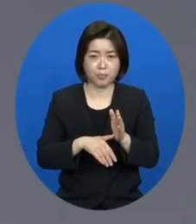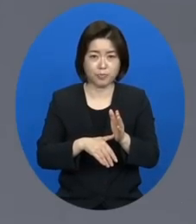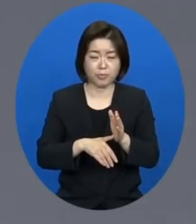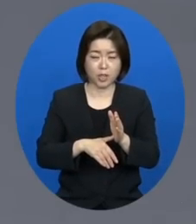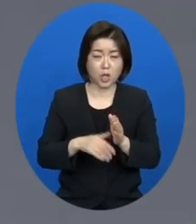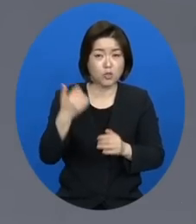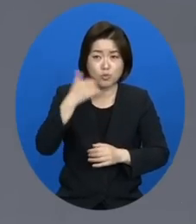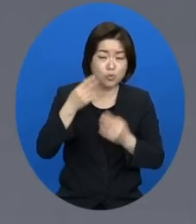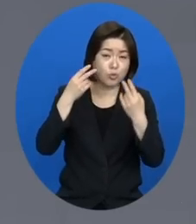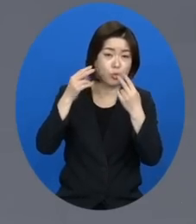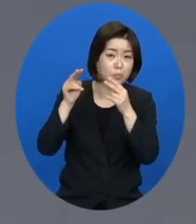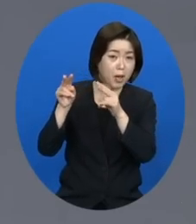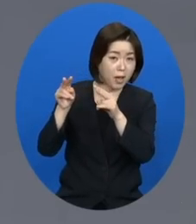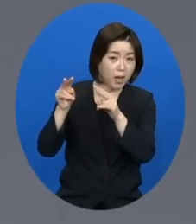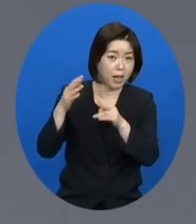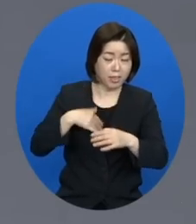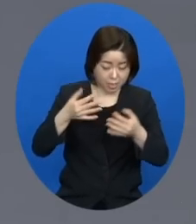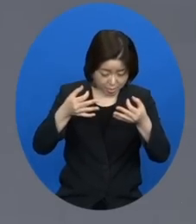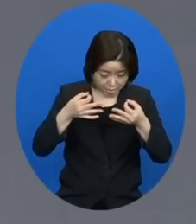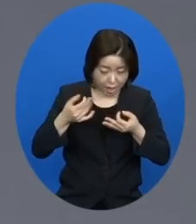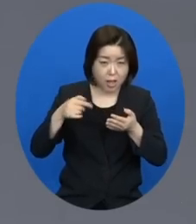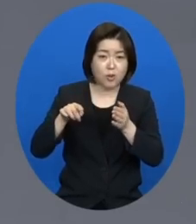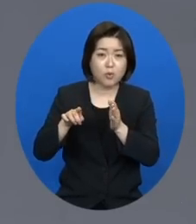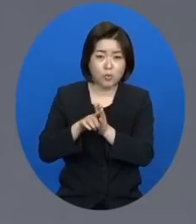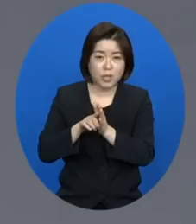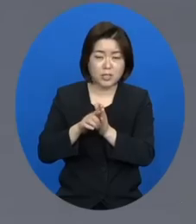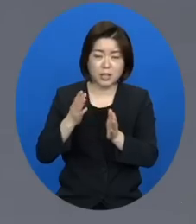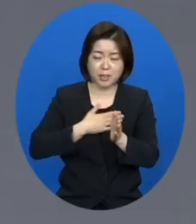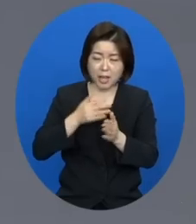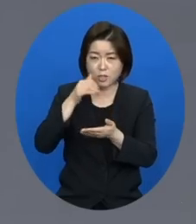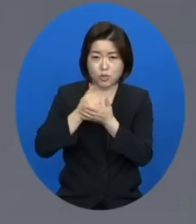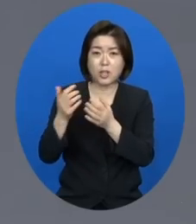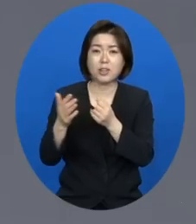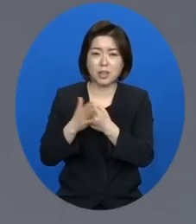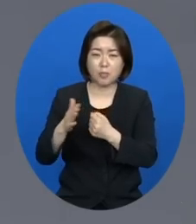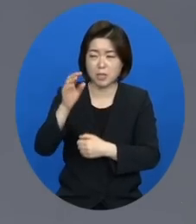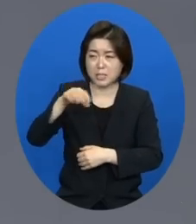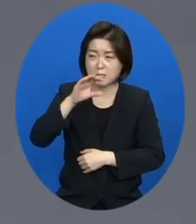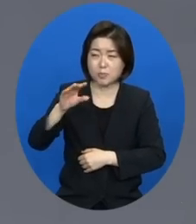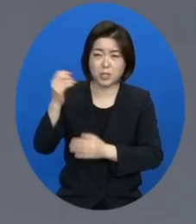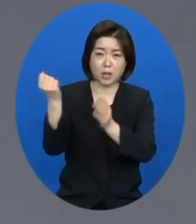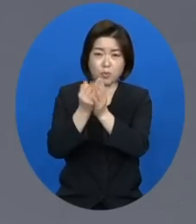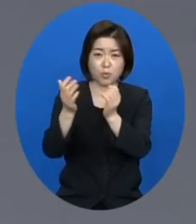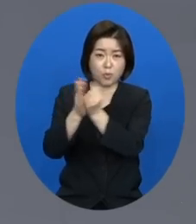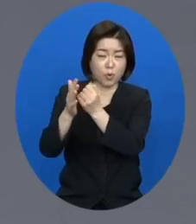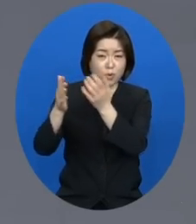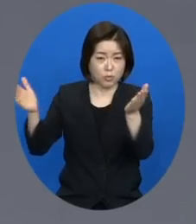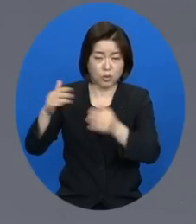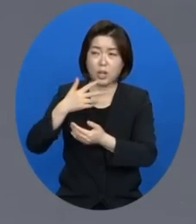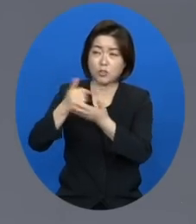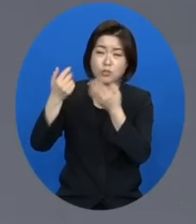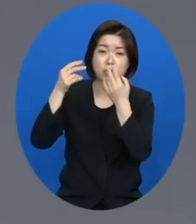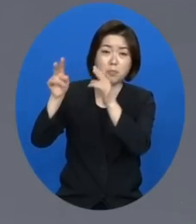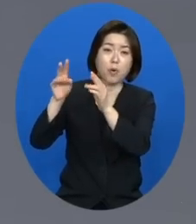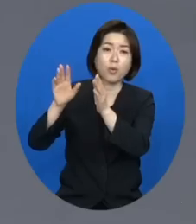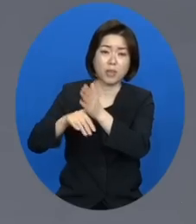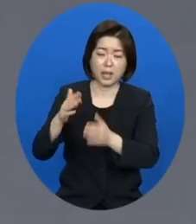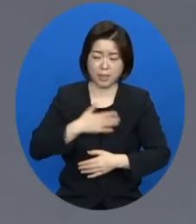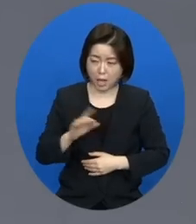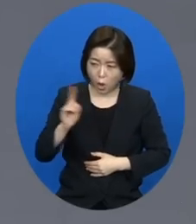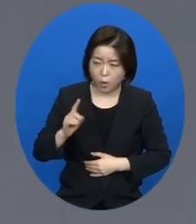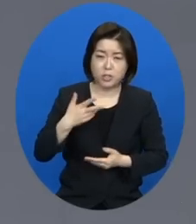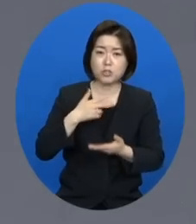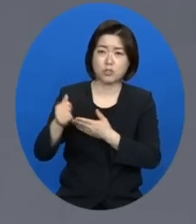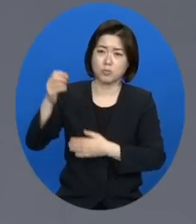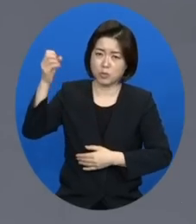누구를 보는 겁니까? 나를 위해서 나의 죄 때문에 십자가에서 돌아가신 주님을 볼 때에 내가 어찌 주님을